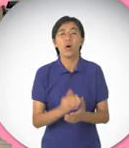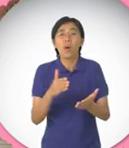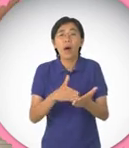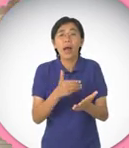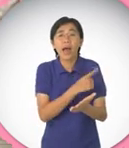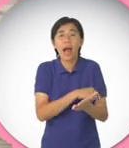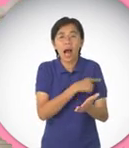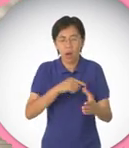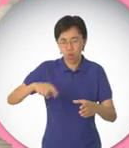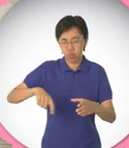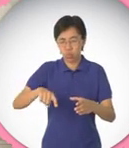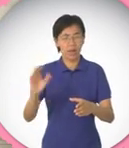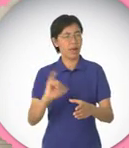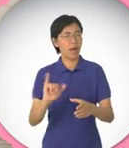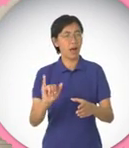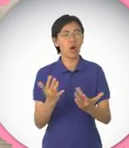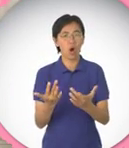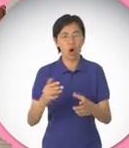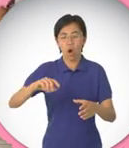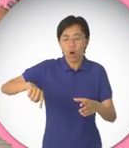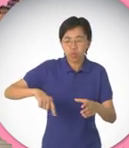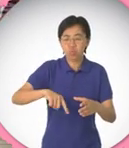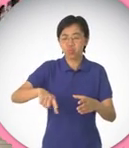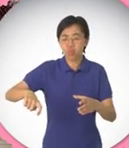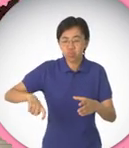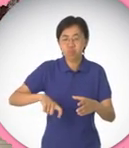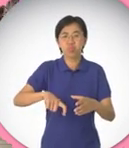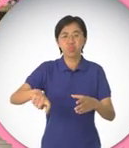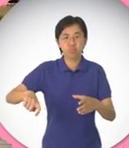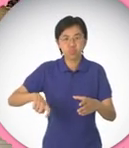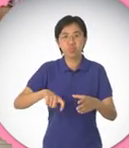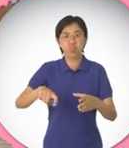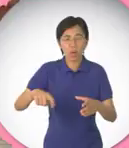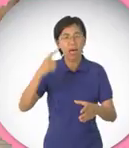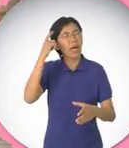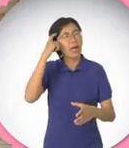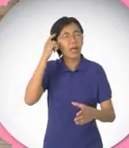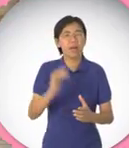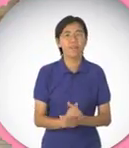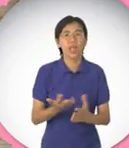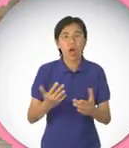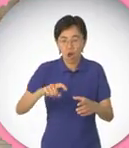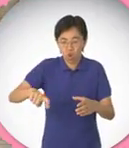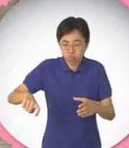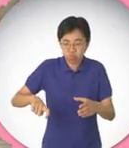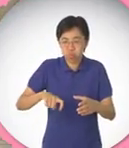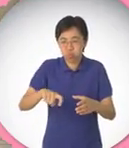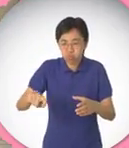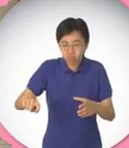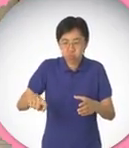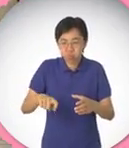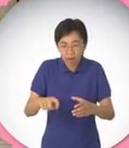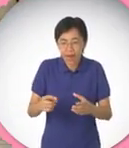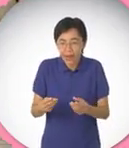ได้ช้านะคะคือจะสร้างความหนืดได้ช้าลงนะคะ ต้องดูสักประมาณช่วงไหนคร ับ ก็เริ่มเกาะเป็นก้อนแล้วเริ่มเนียนหน่อยๆแล้วเราค่อย